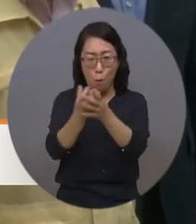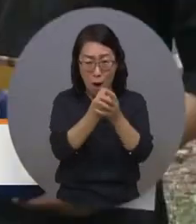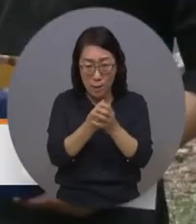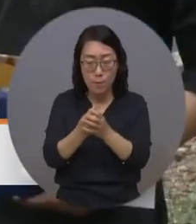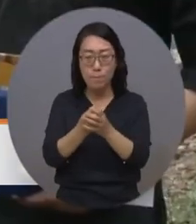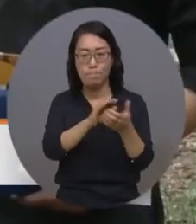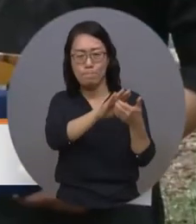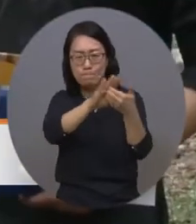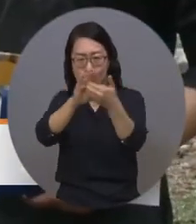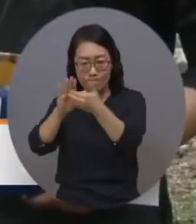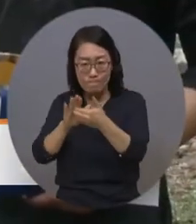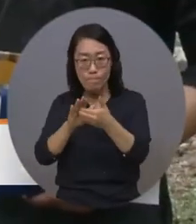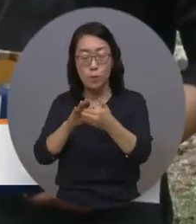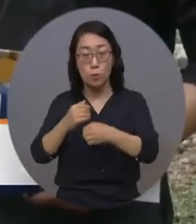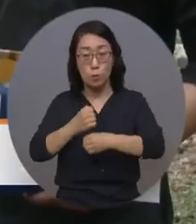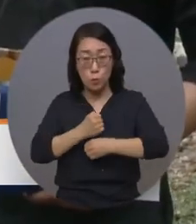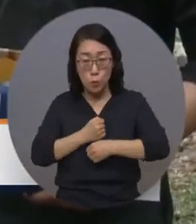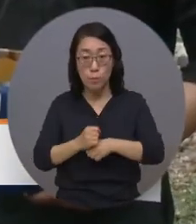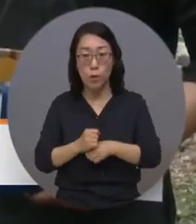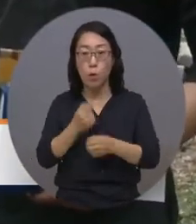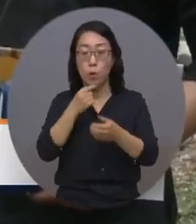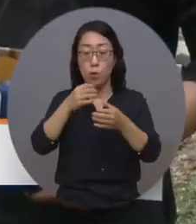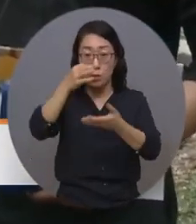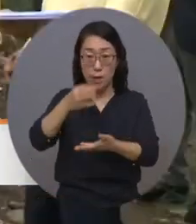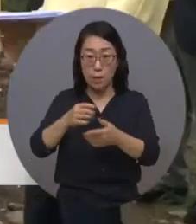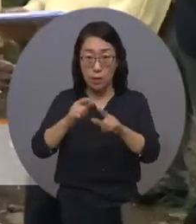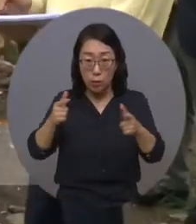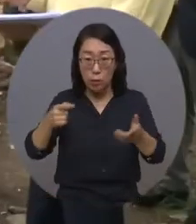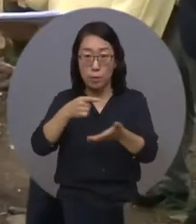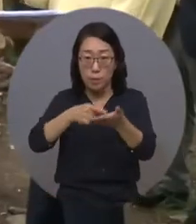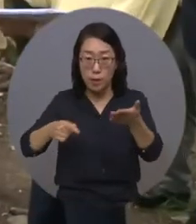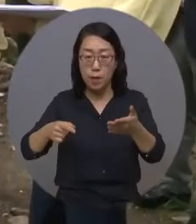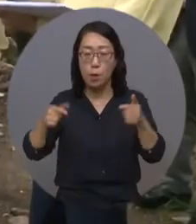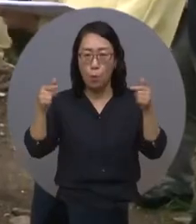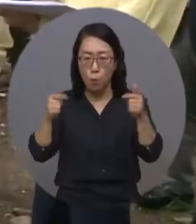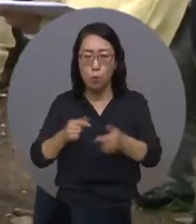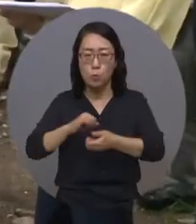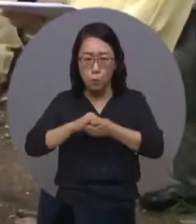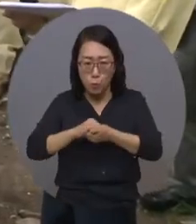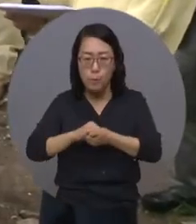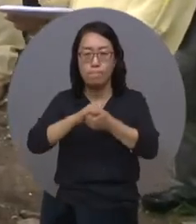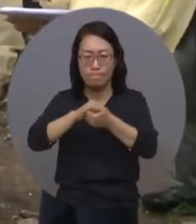인명피해를 제로화하고 재산피해는 최소화해야 한다고 당부했습니다.